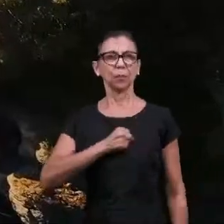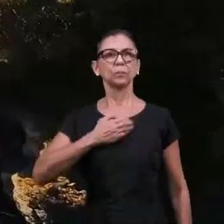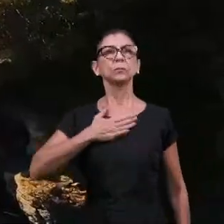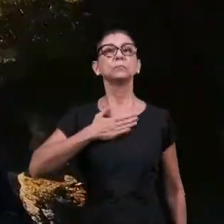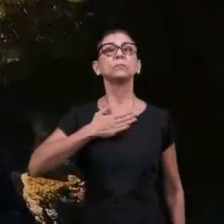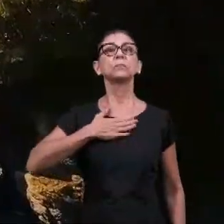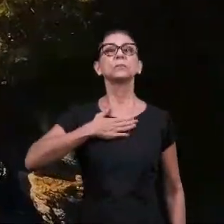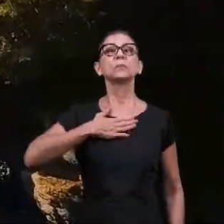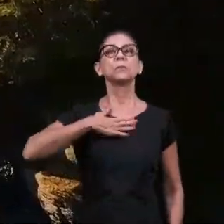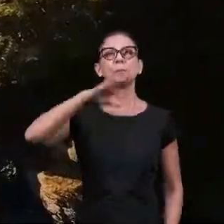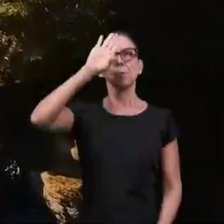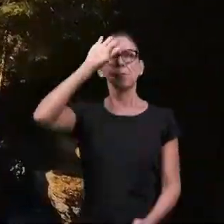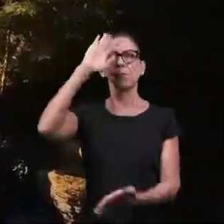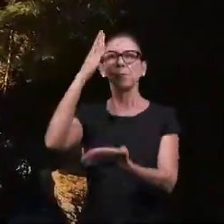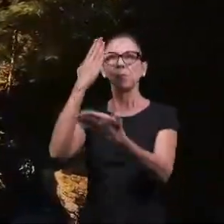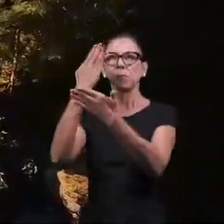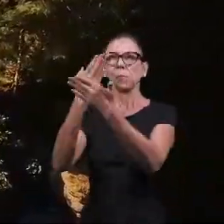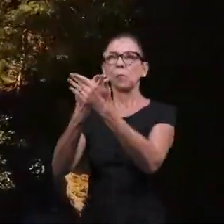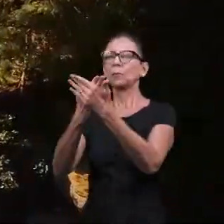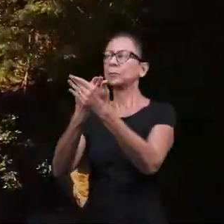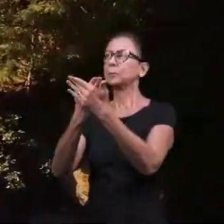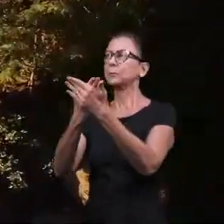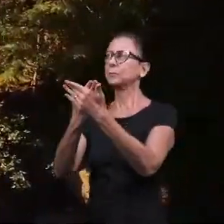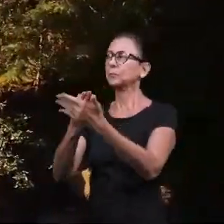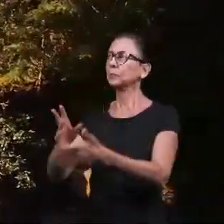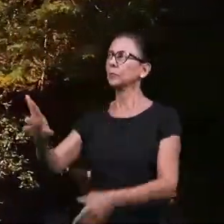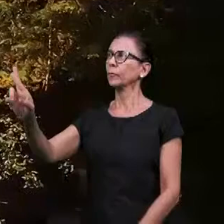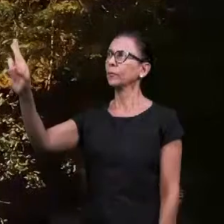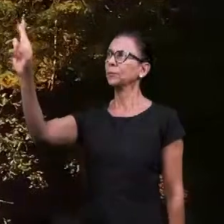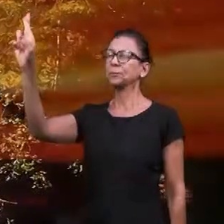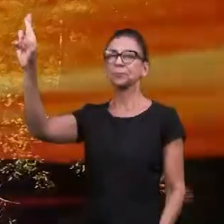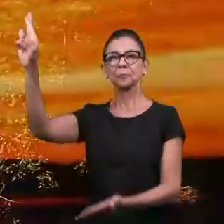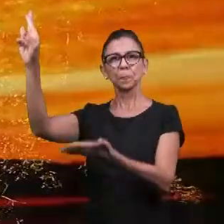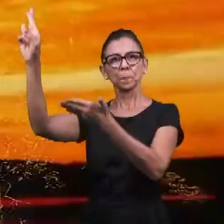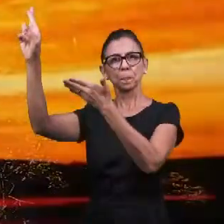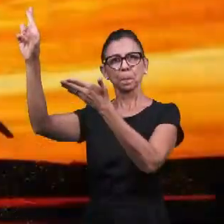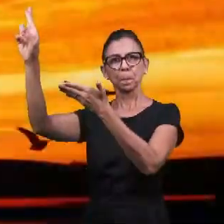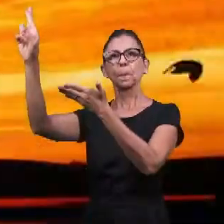со всеми теми, кто находится на небесах.